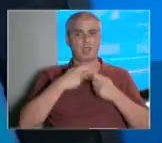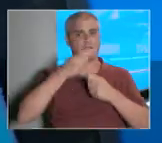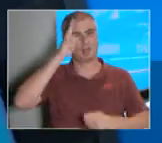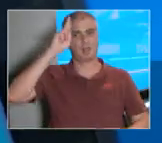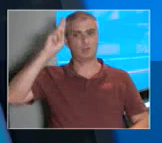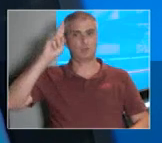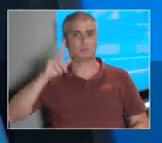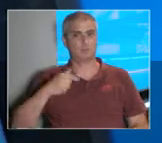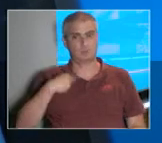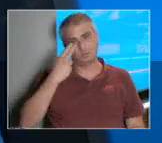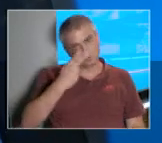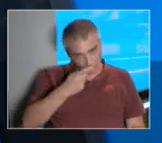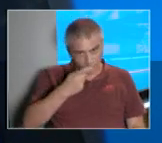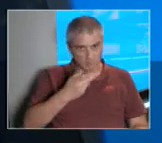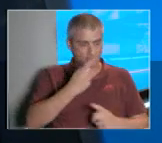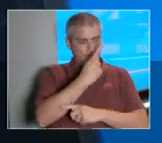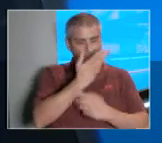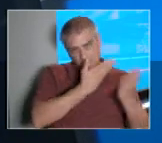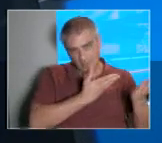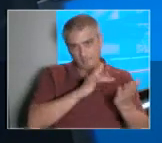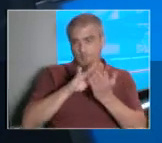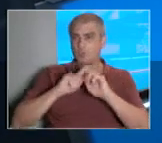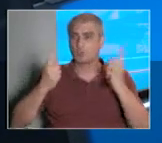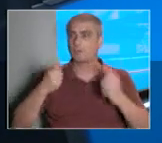ליכוד. כמו לא, שראינו שהרד סגר על בתי ים ומקומות אחרים. אדוני,